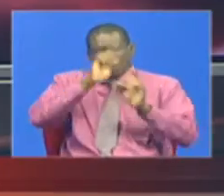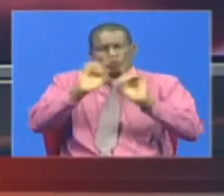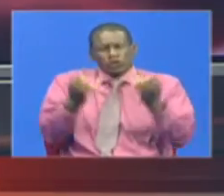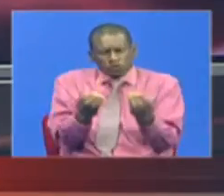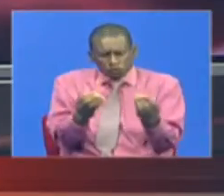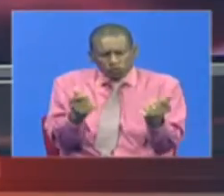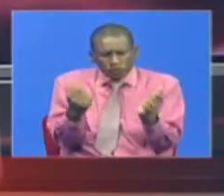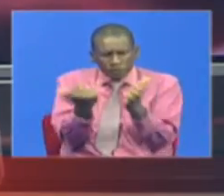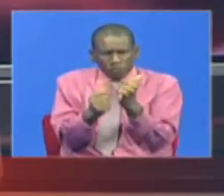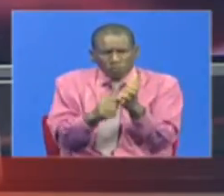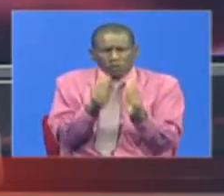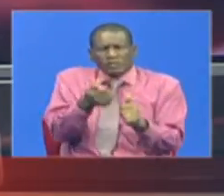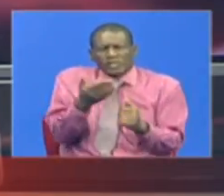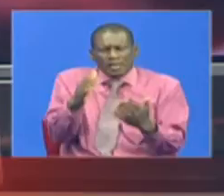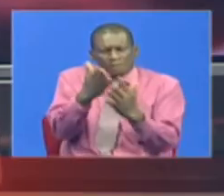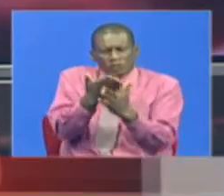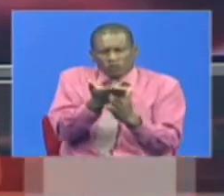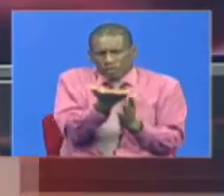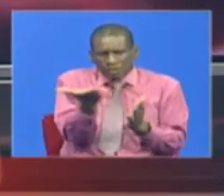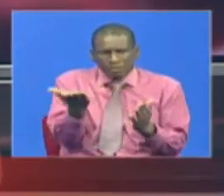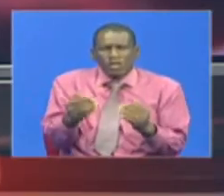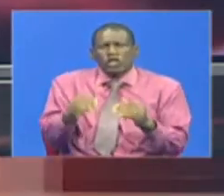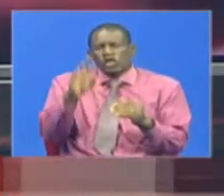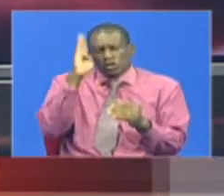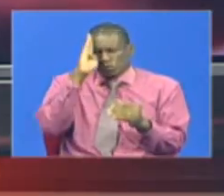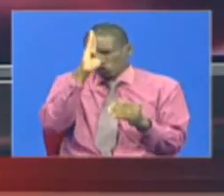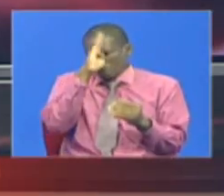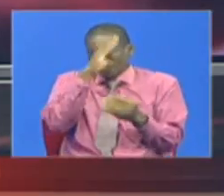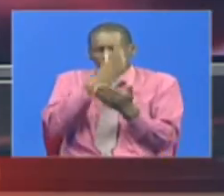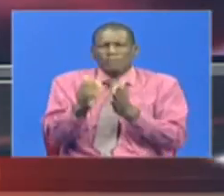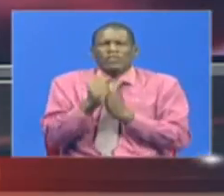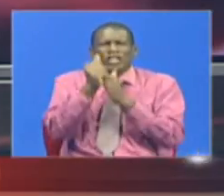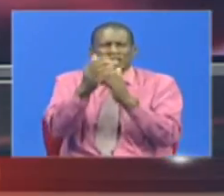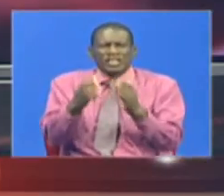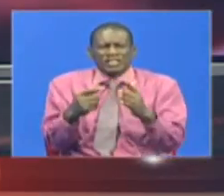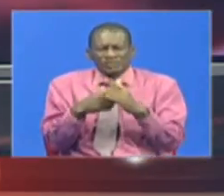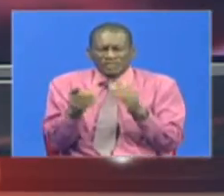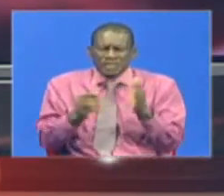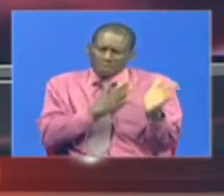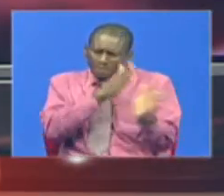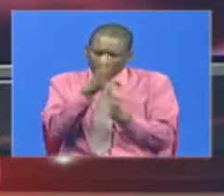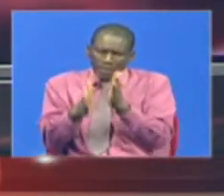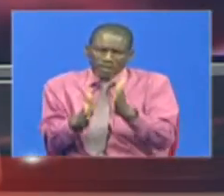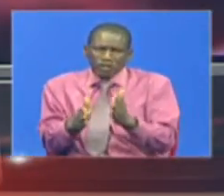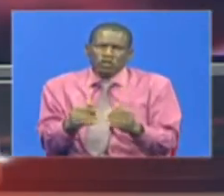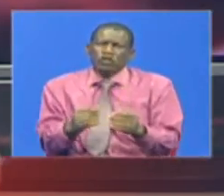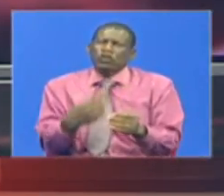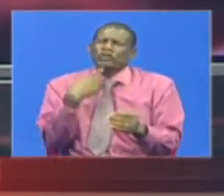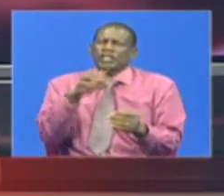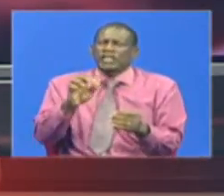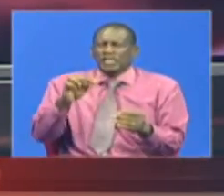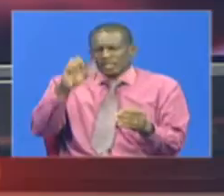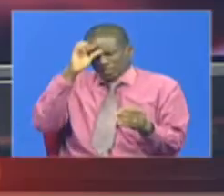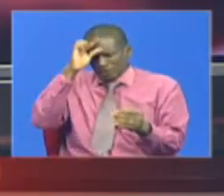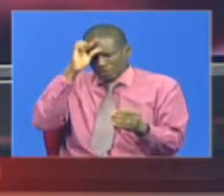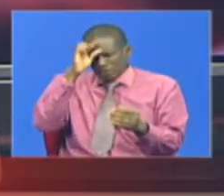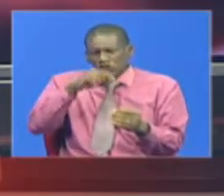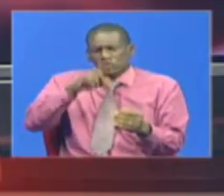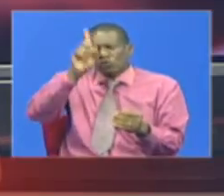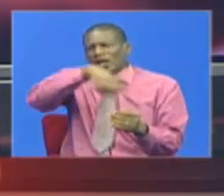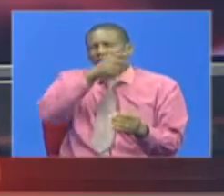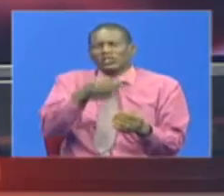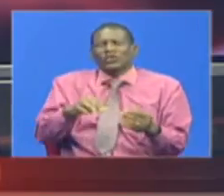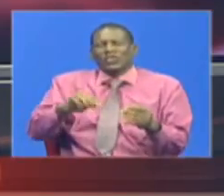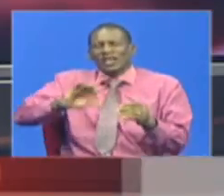mzozo ulioko baina yao. Huko Bungoma, baadhi ya viongozi wameanzisha mchakato wa kumtaka rais avunje serikali ya kaunti hiyo. Na